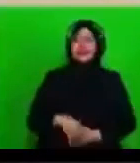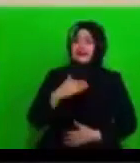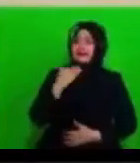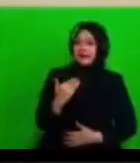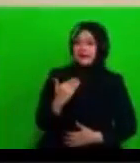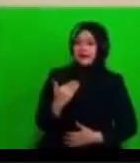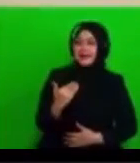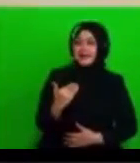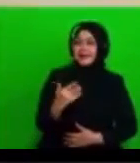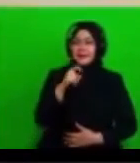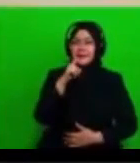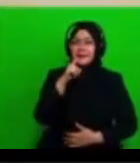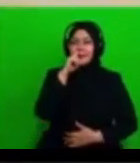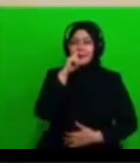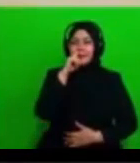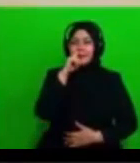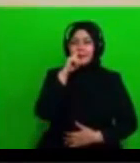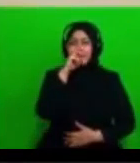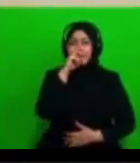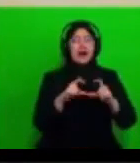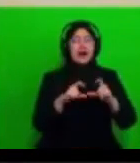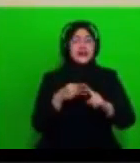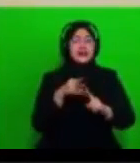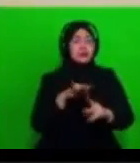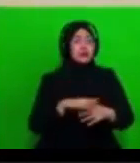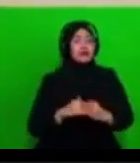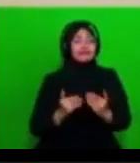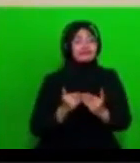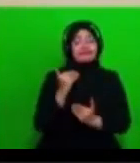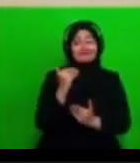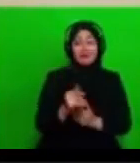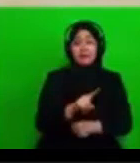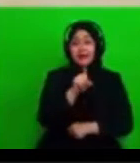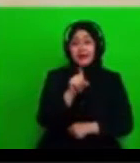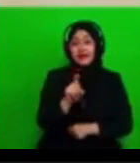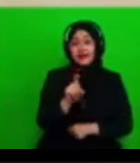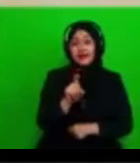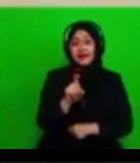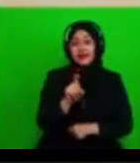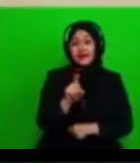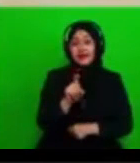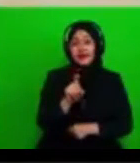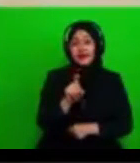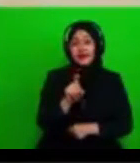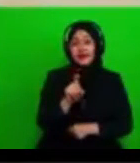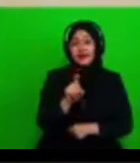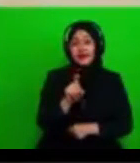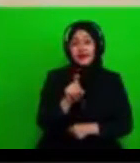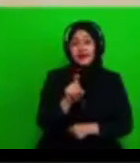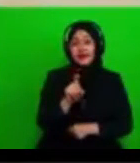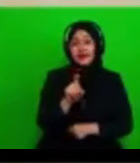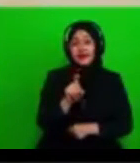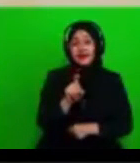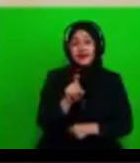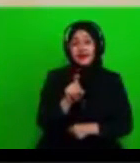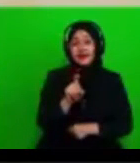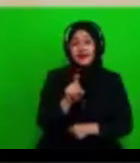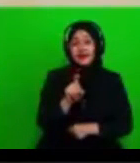Baik, ya. Terima kasih Bapak Hasbi. Kita bisa lanjut ke pertanyaan berikutnya, betul? Baik, kita lanjut ke pertanyaan